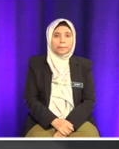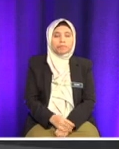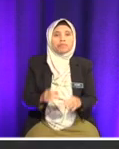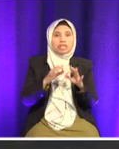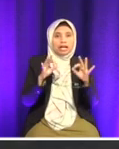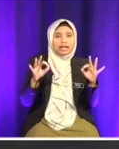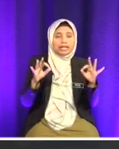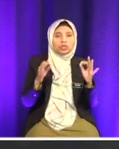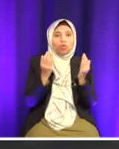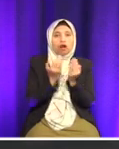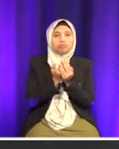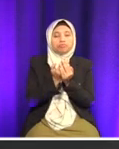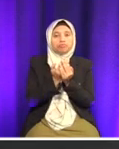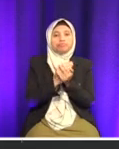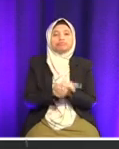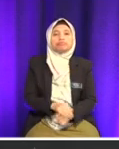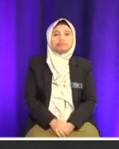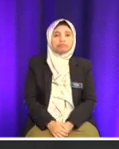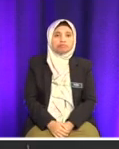doa nih